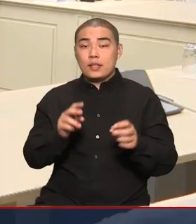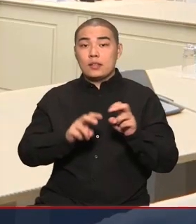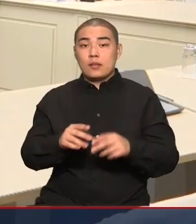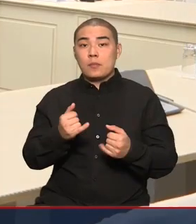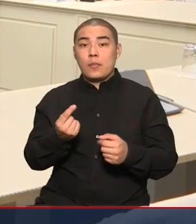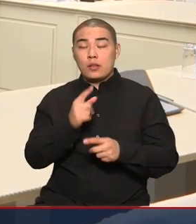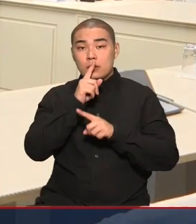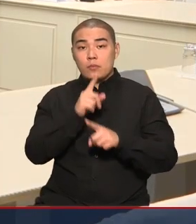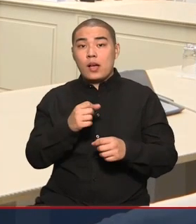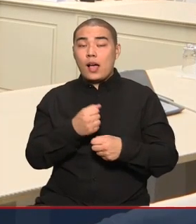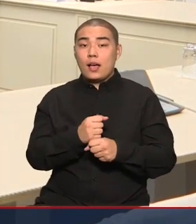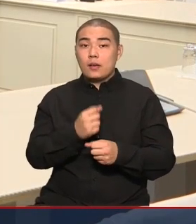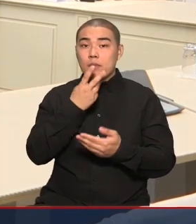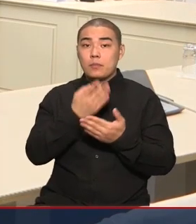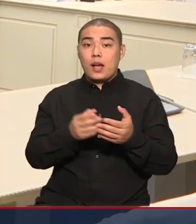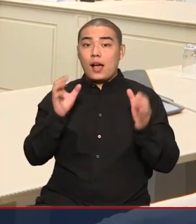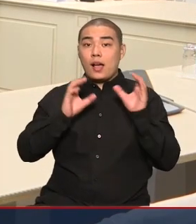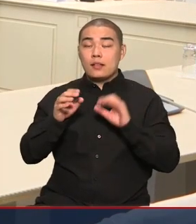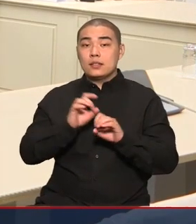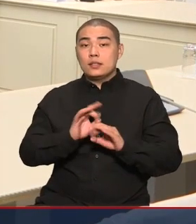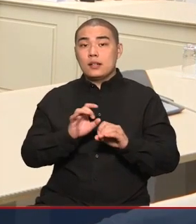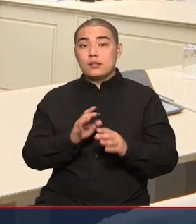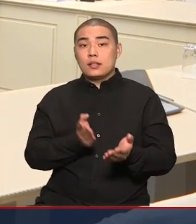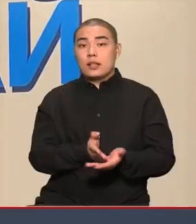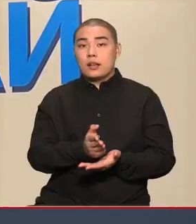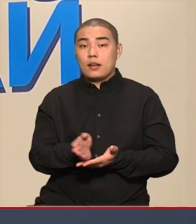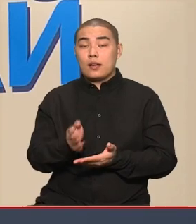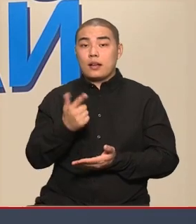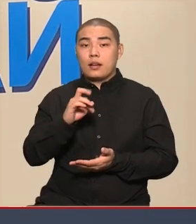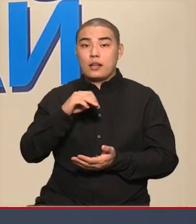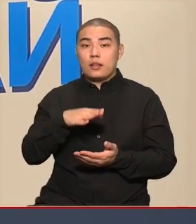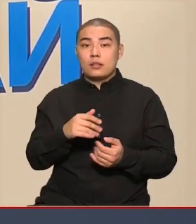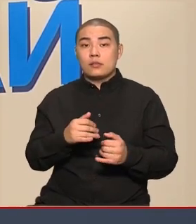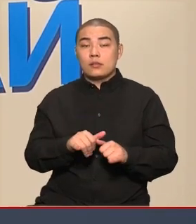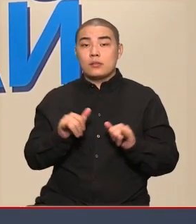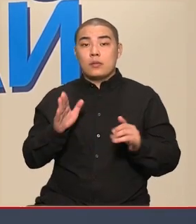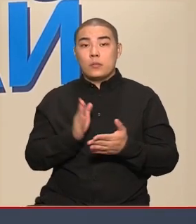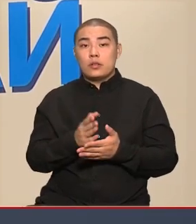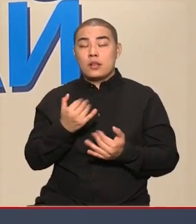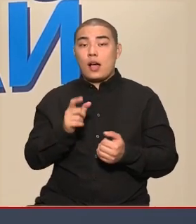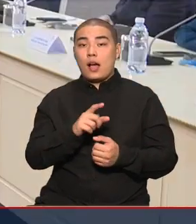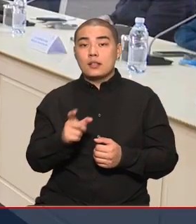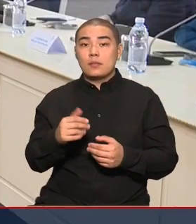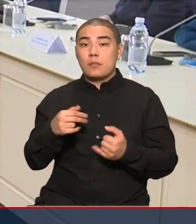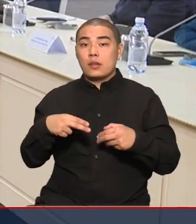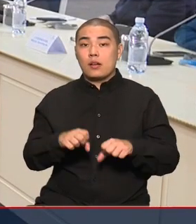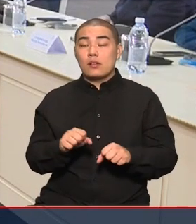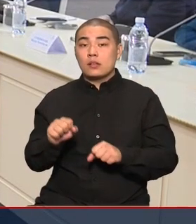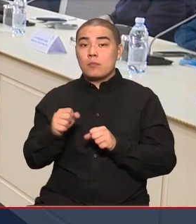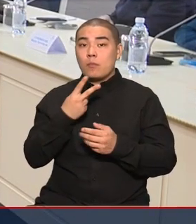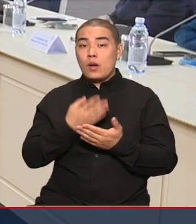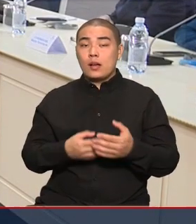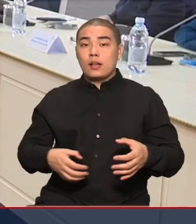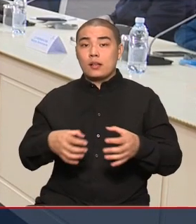болмайды. Академик Асқар Жұмаділдаев аталған бағытқа грант көбейту туралы ойын айтты. Сондай-ақ азаматтық қоғам құру, әділетке